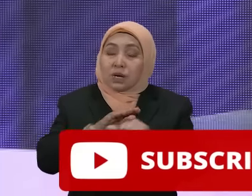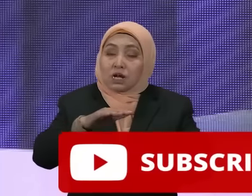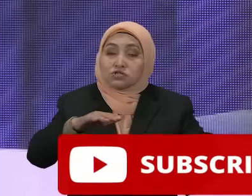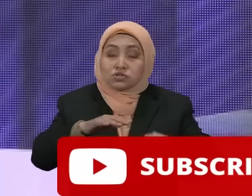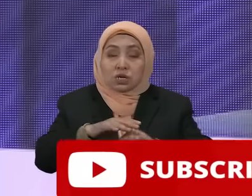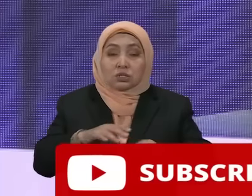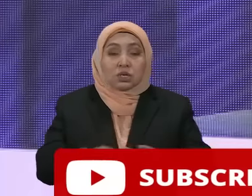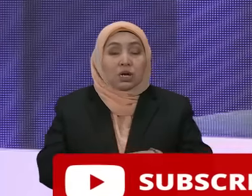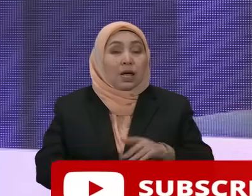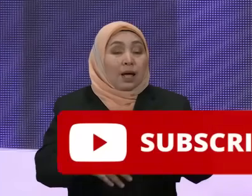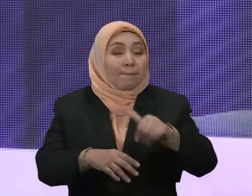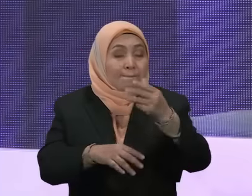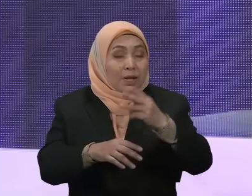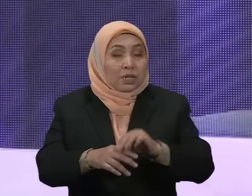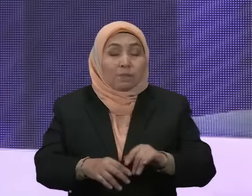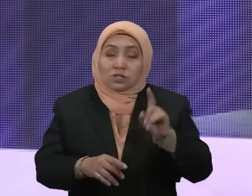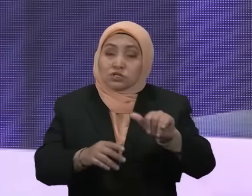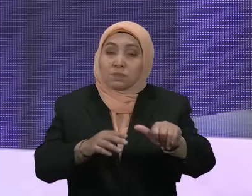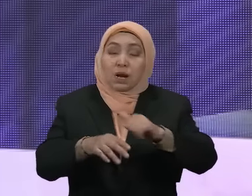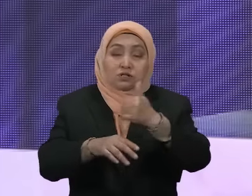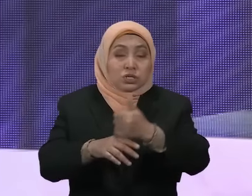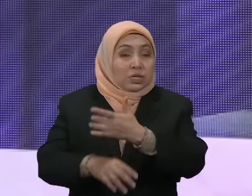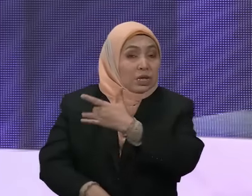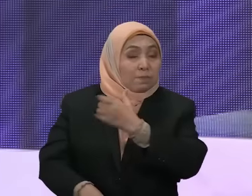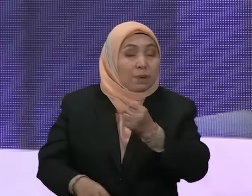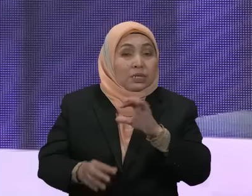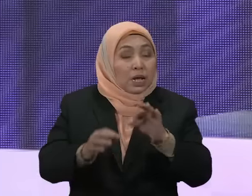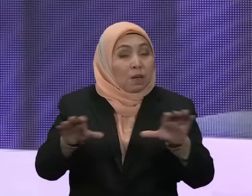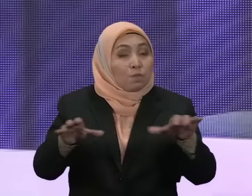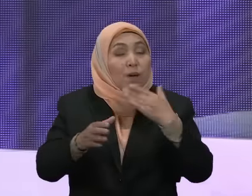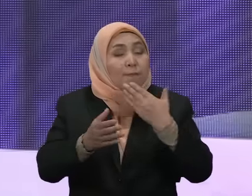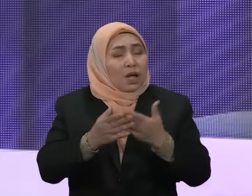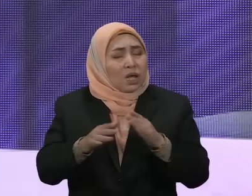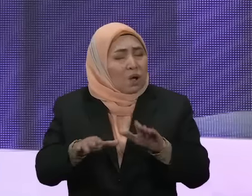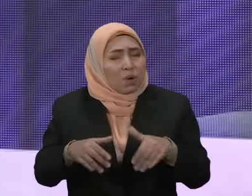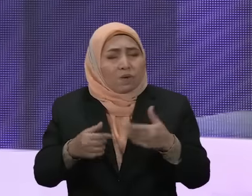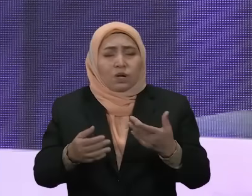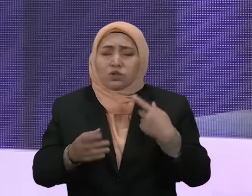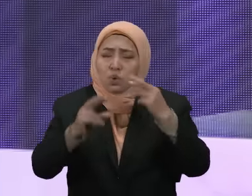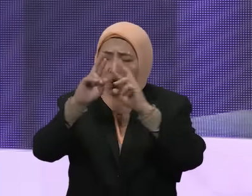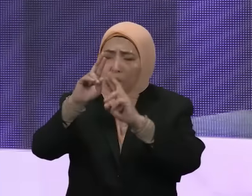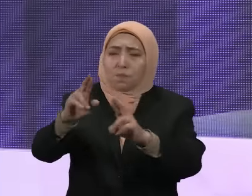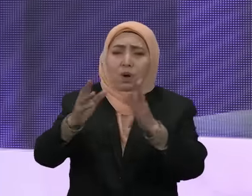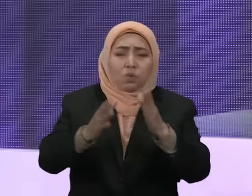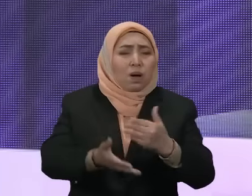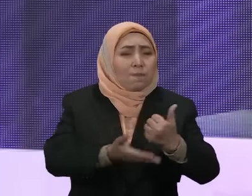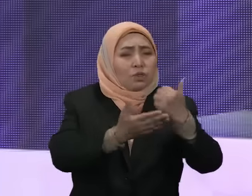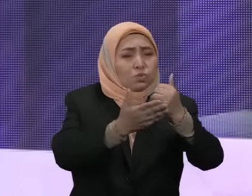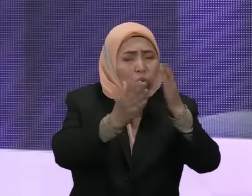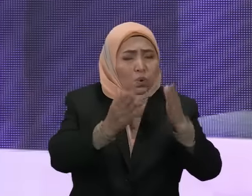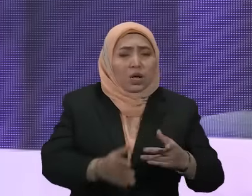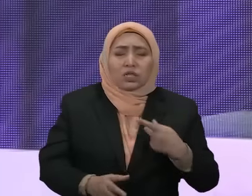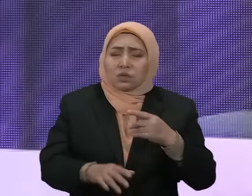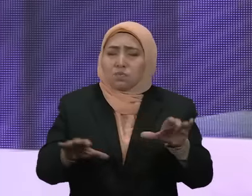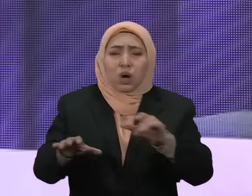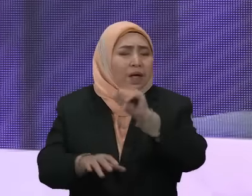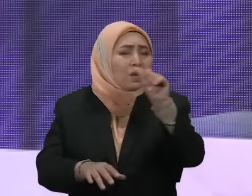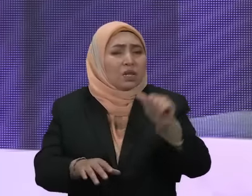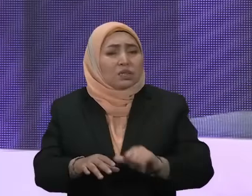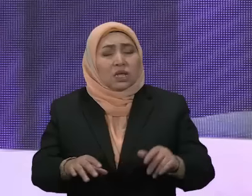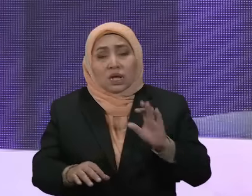kepada amanu. Ya, mesti berasaskan iman. Pasal kalau buat baik macam mana pun, kita hormat orang, kita bantu orang, kita buat apa